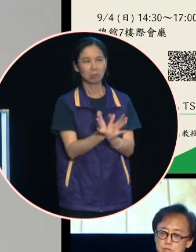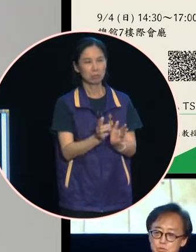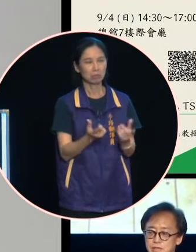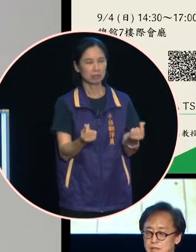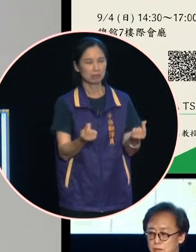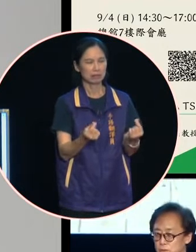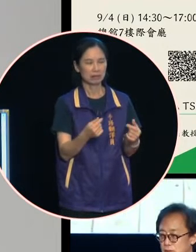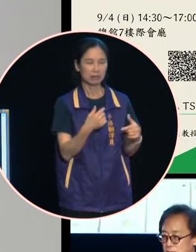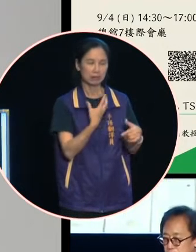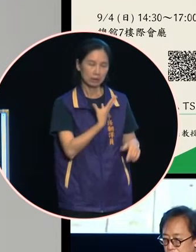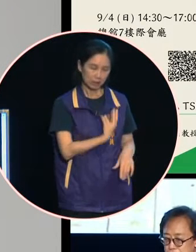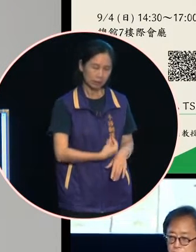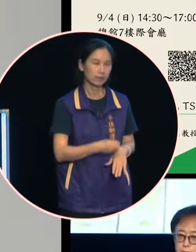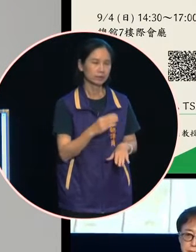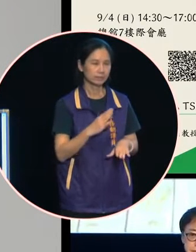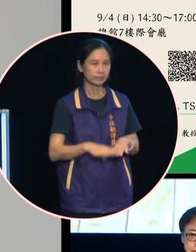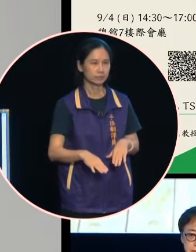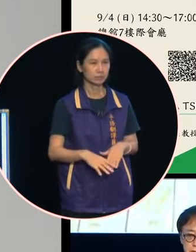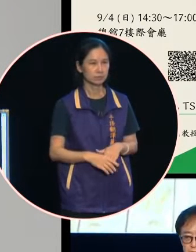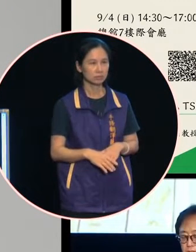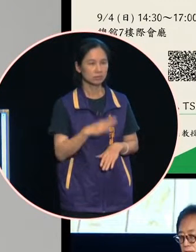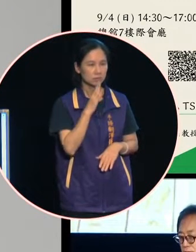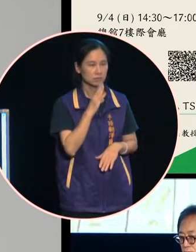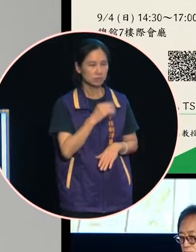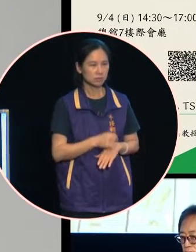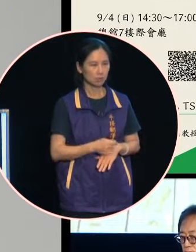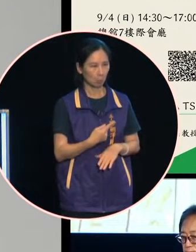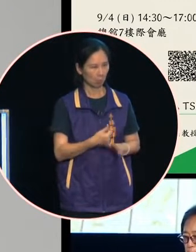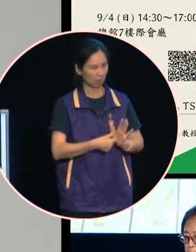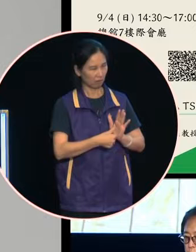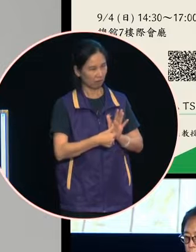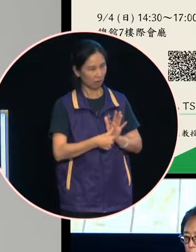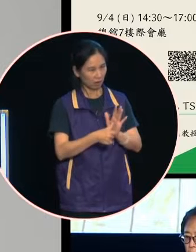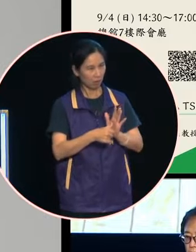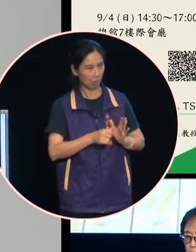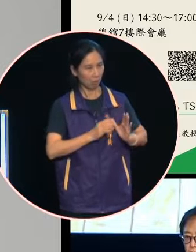我们失去了一个非常伟大的一个